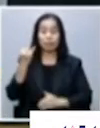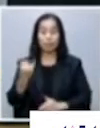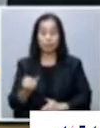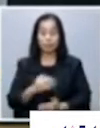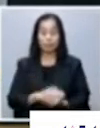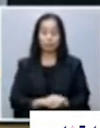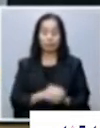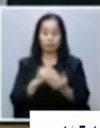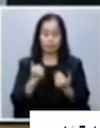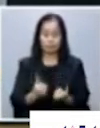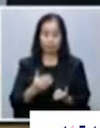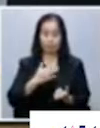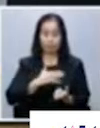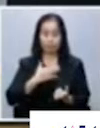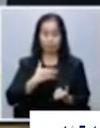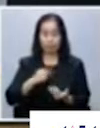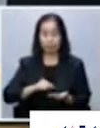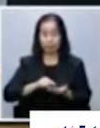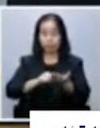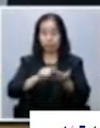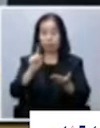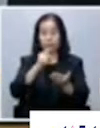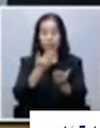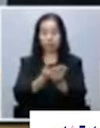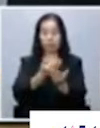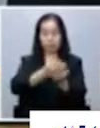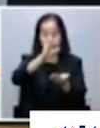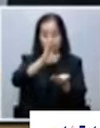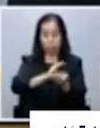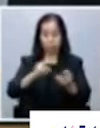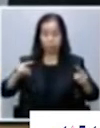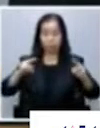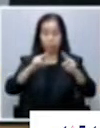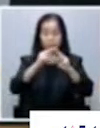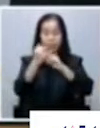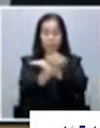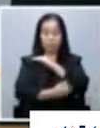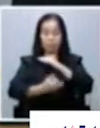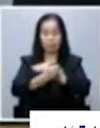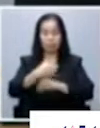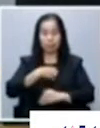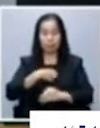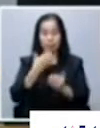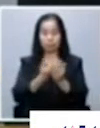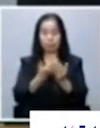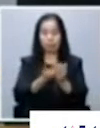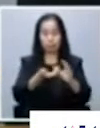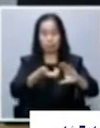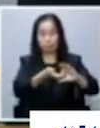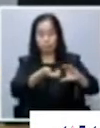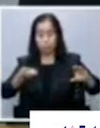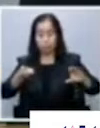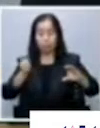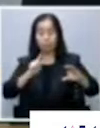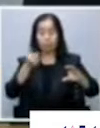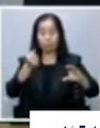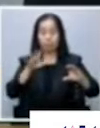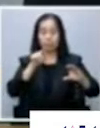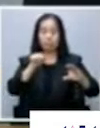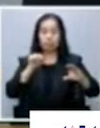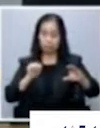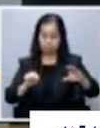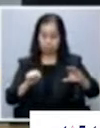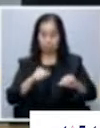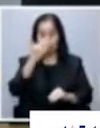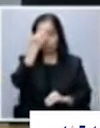ได้มีการแปรยติปรับลดไว้ 15% ครับผมเรียนด้วยความเคารพว่ากระทรวงต่างประเทศเนี่ยเป็นกระทรวงซึ่งหลังจากพิจารณางบประมาณ